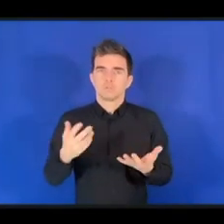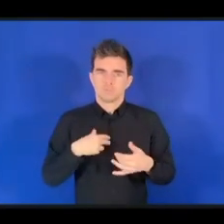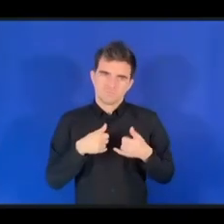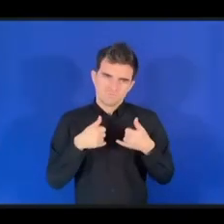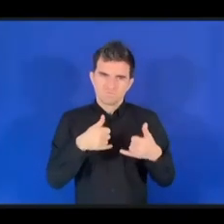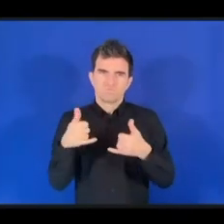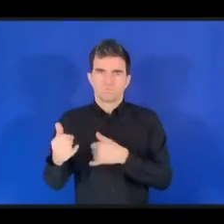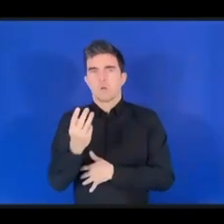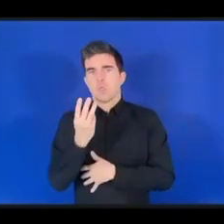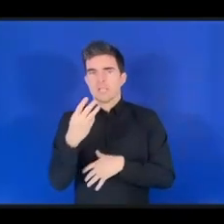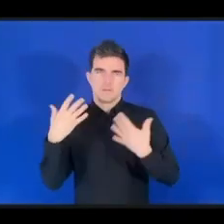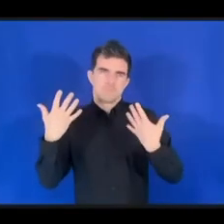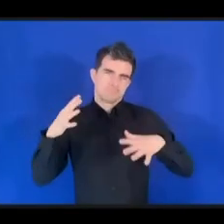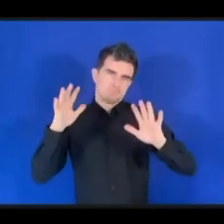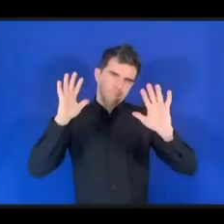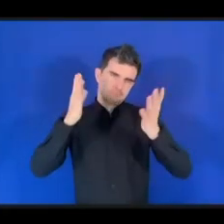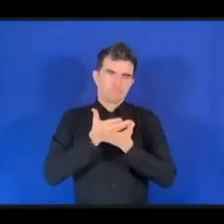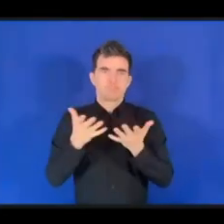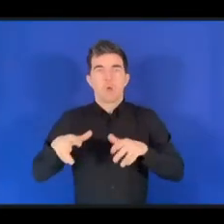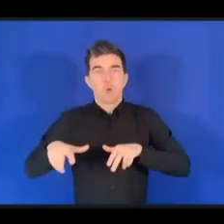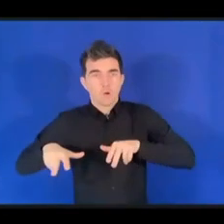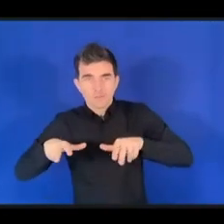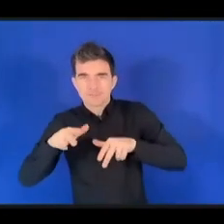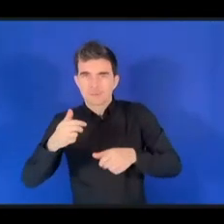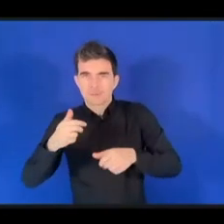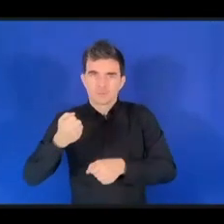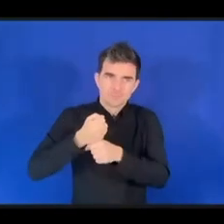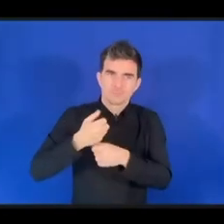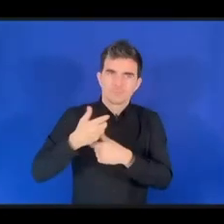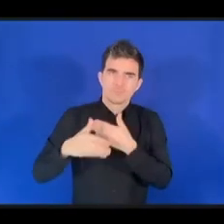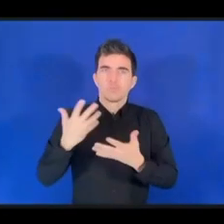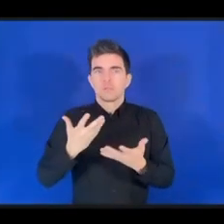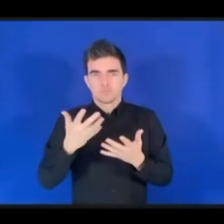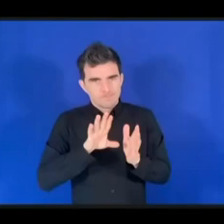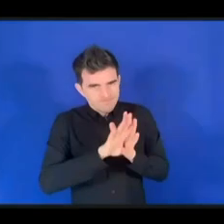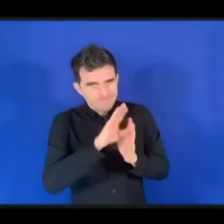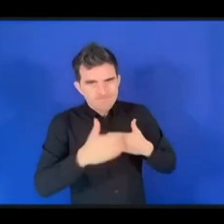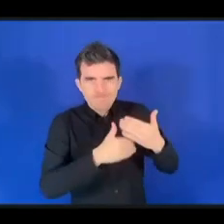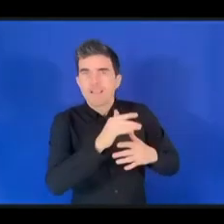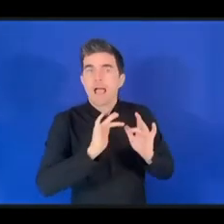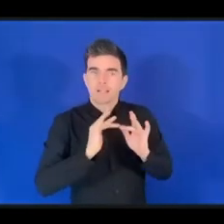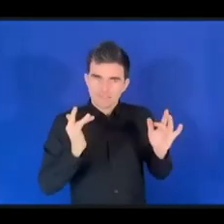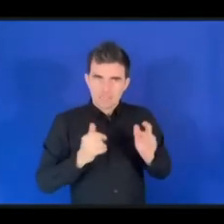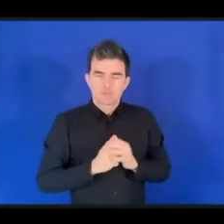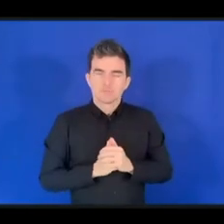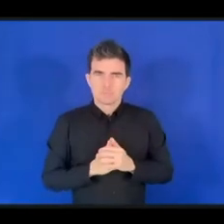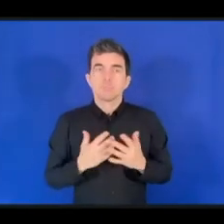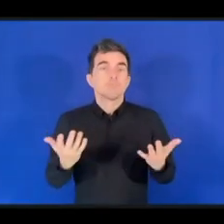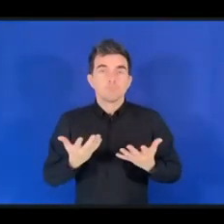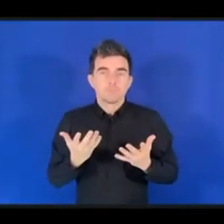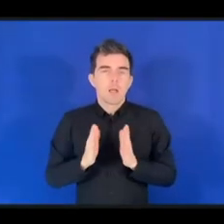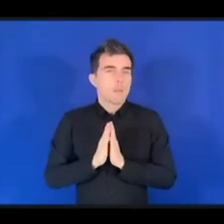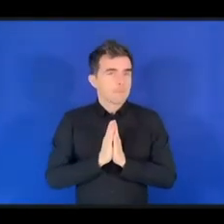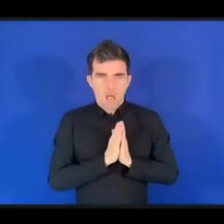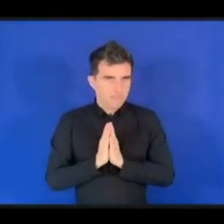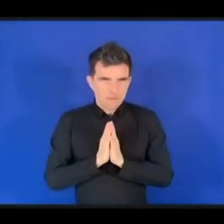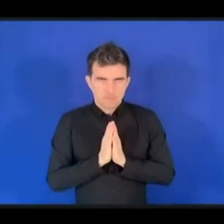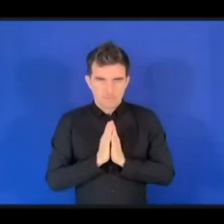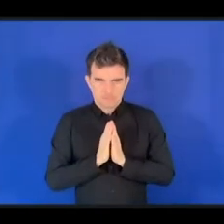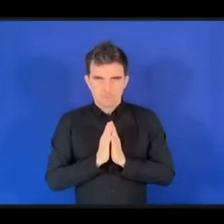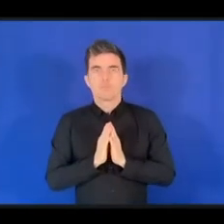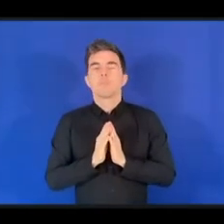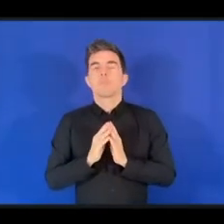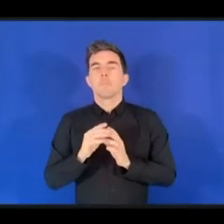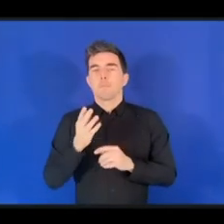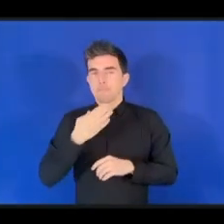sur des points d'échange au Myanmar au Pakistan et en Malaisie cette semaine ces initiatives requierrent une application